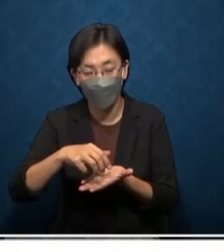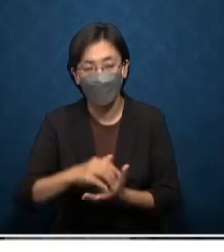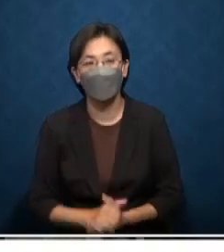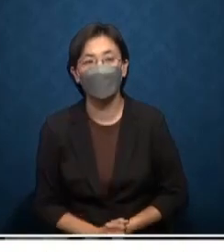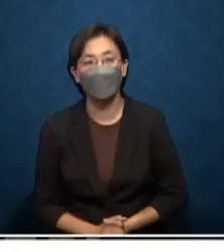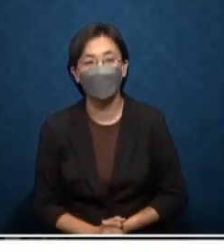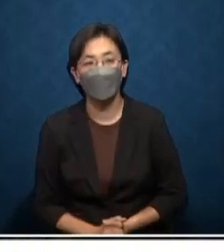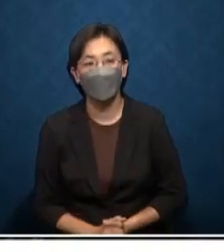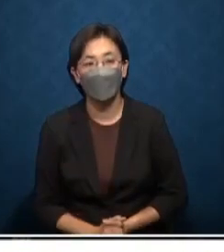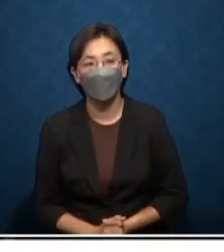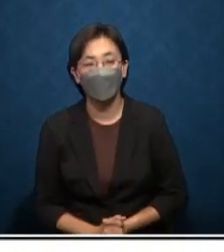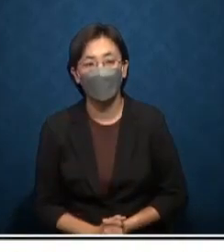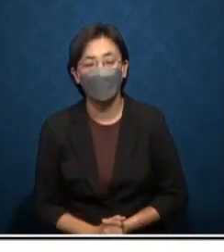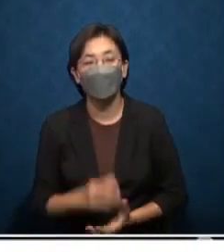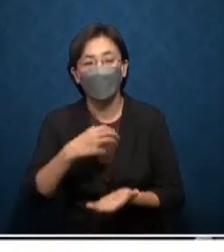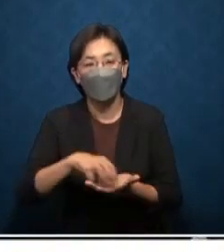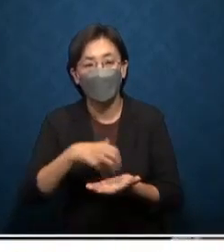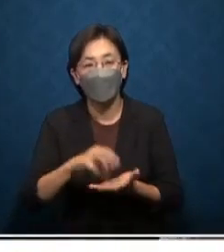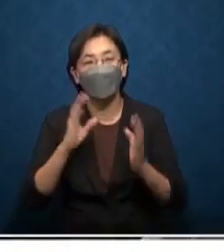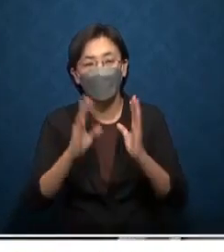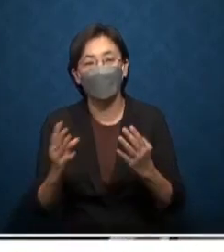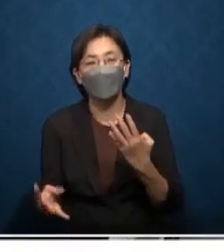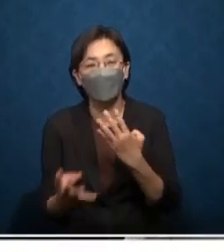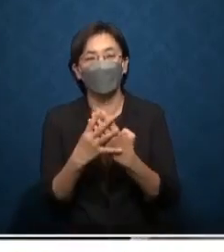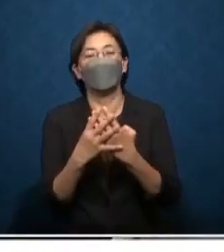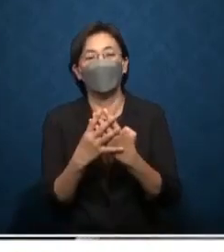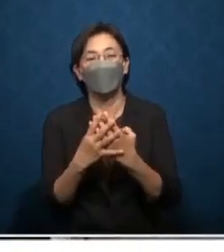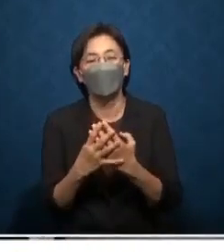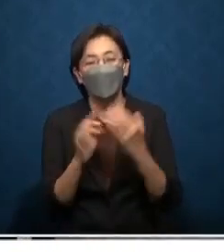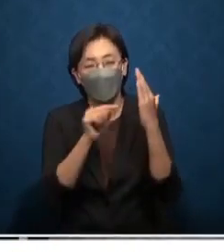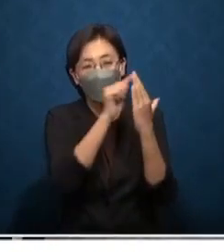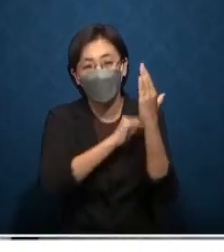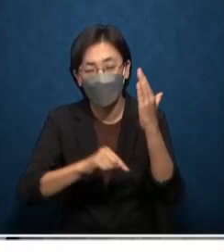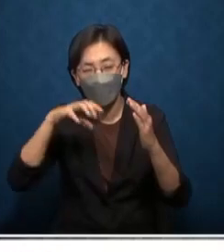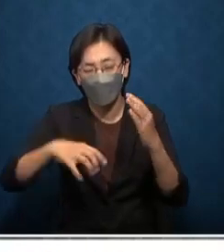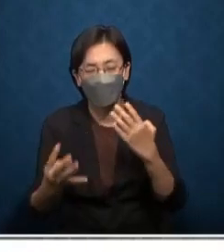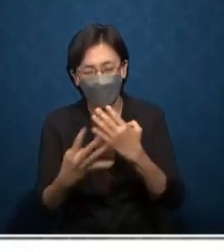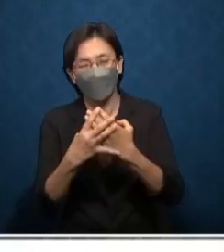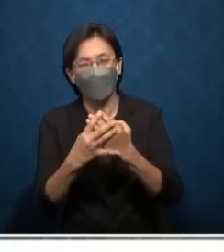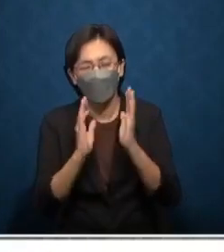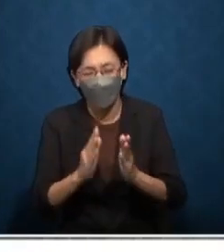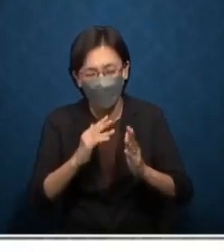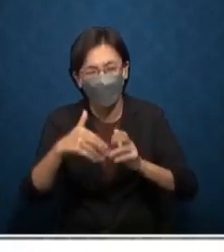เรื่องนักโทษล้นคุกและโควิดในคุกนั้น